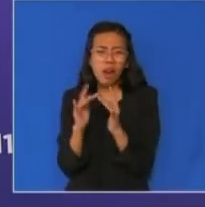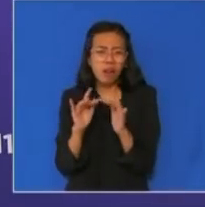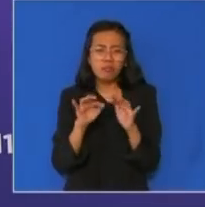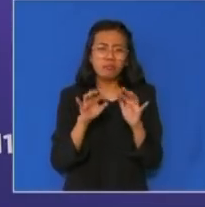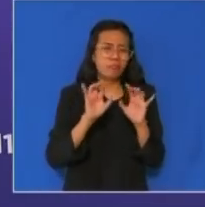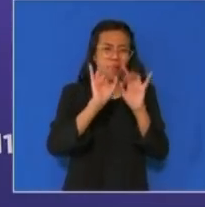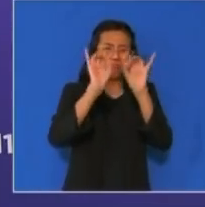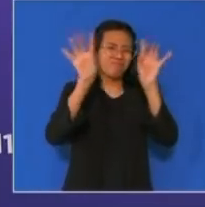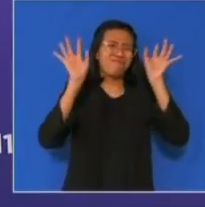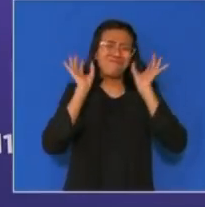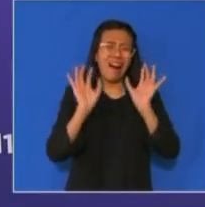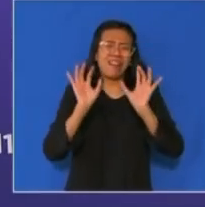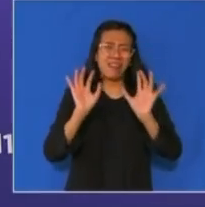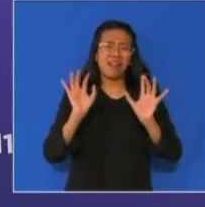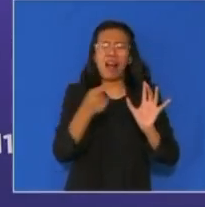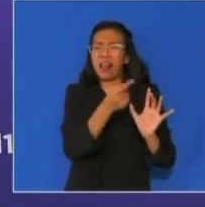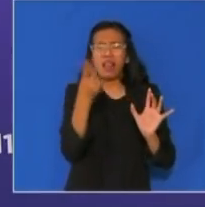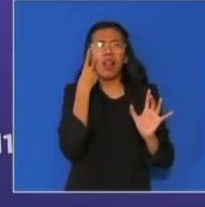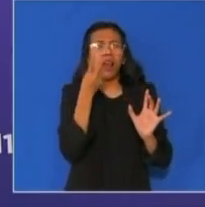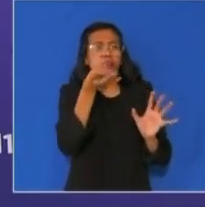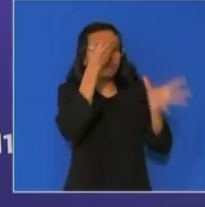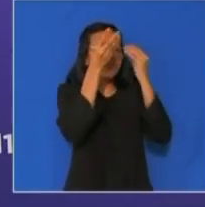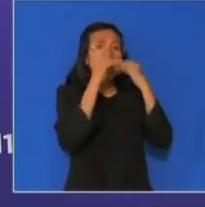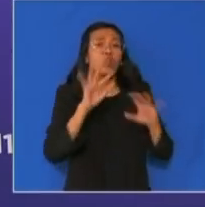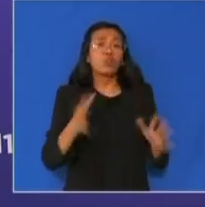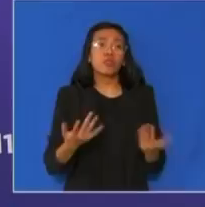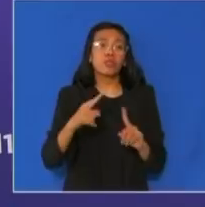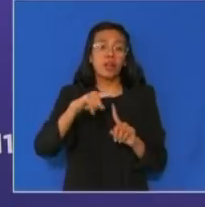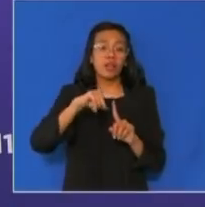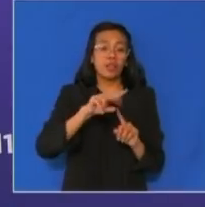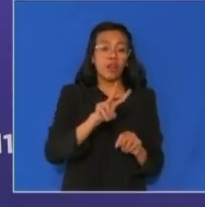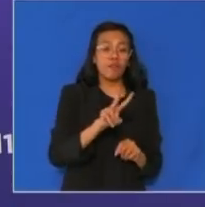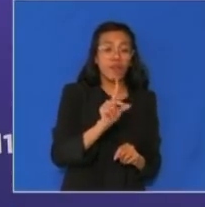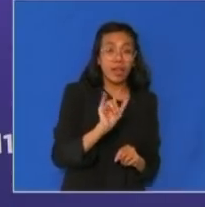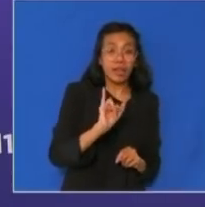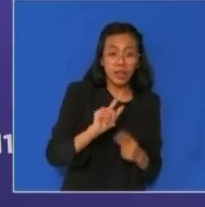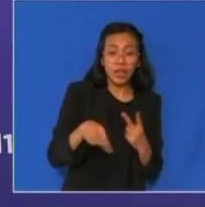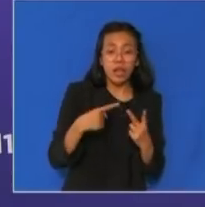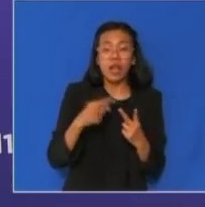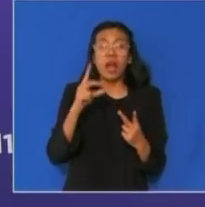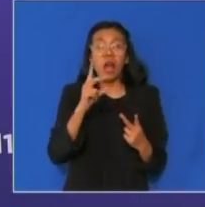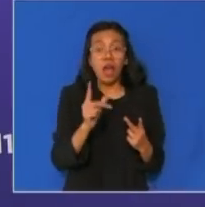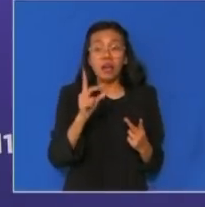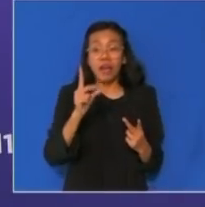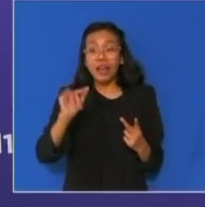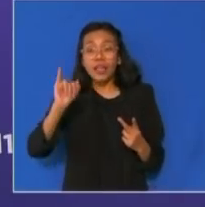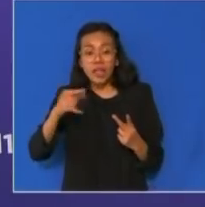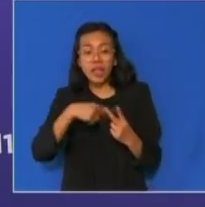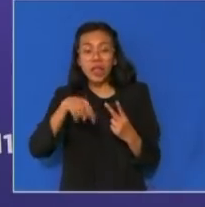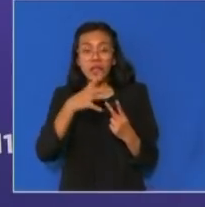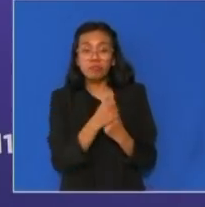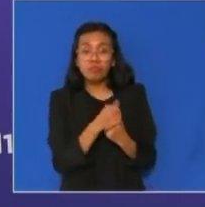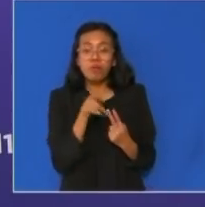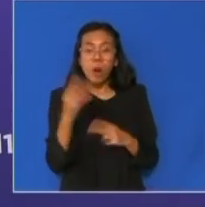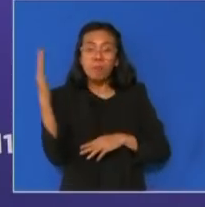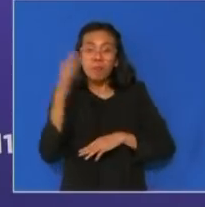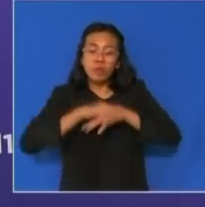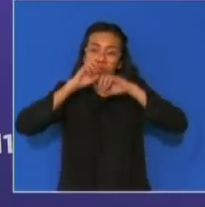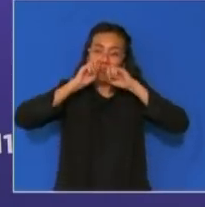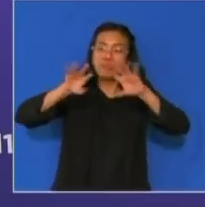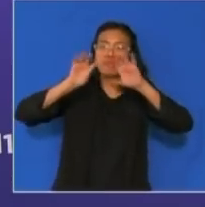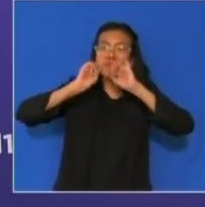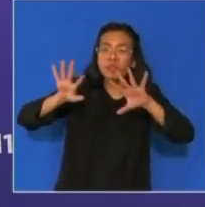lain. Secara konsisten, TVRI dan RRI terus menyiarkan berita ini dan diikuti